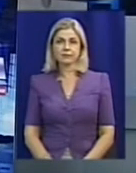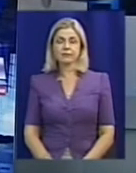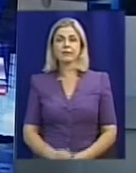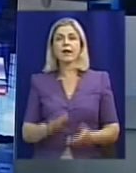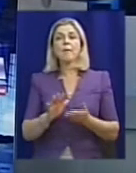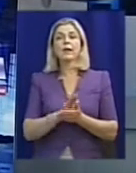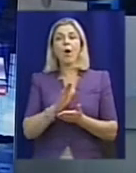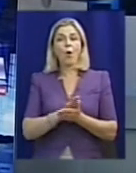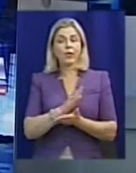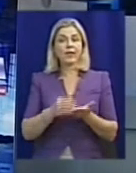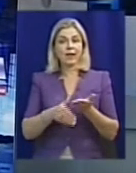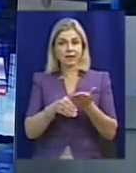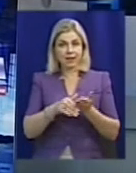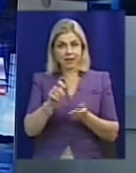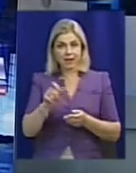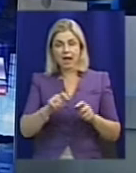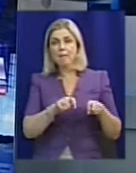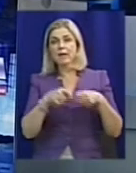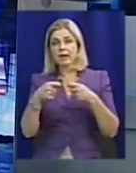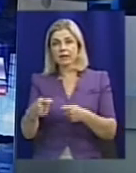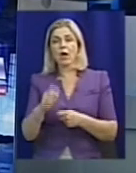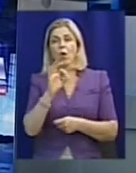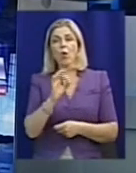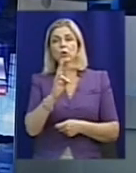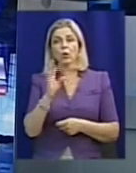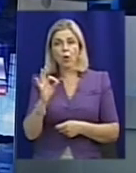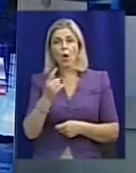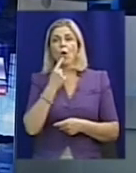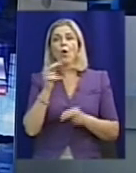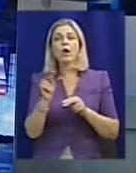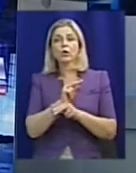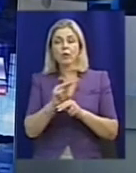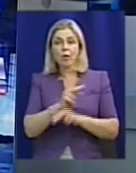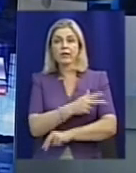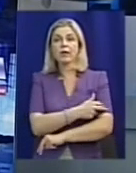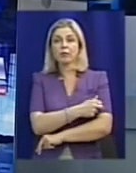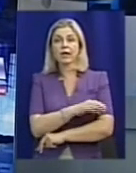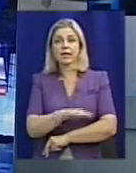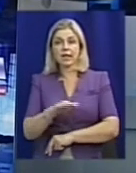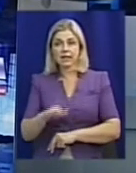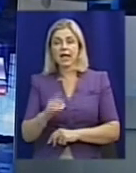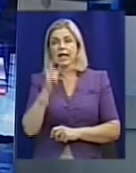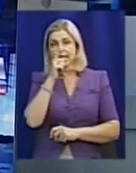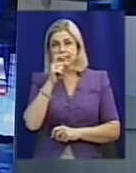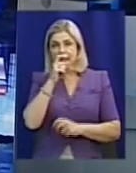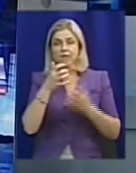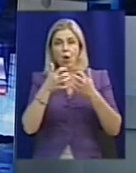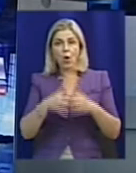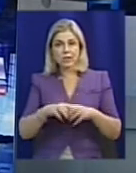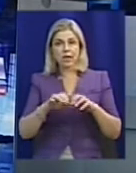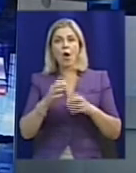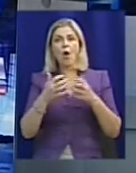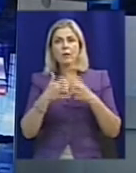Благодійники передали відділенню онкогематології Миколаївської обласної дитячої клінічної лікарні кисневий концентратор. Обладнання